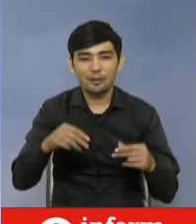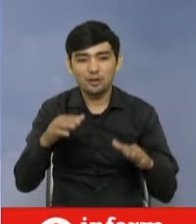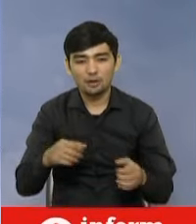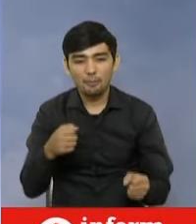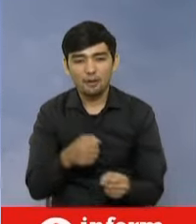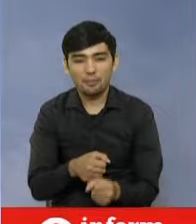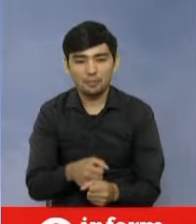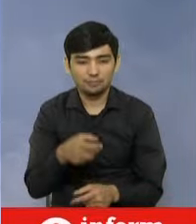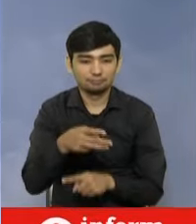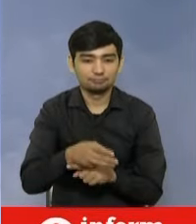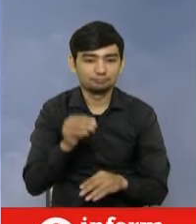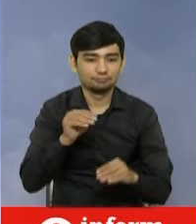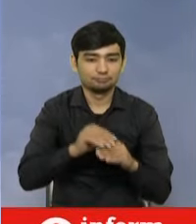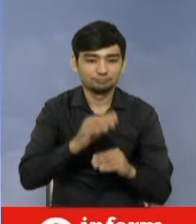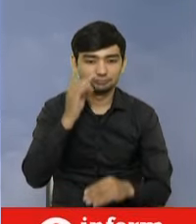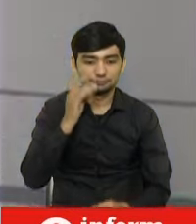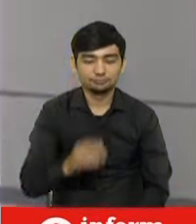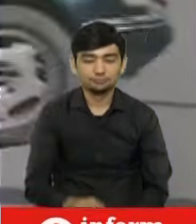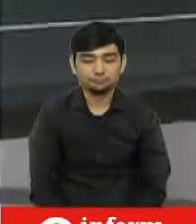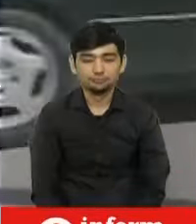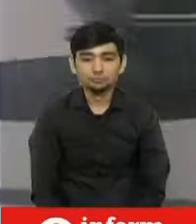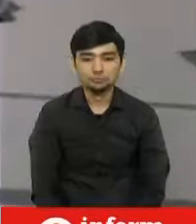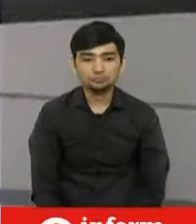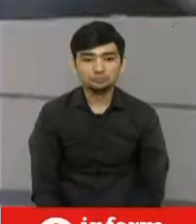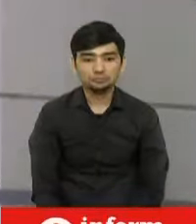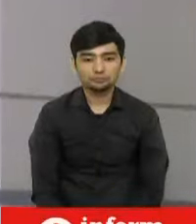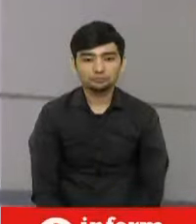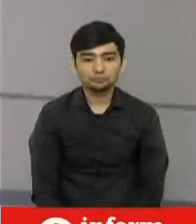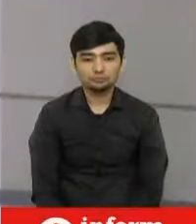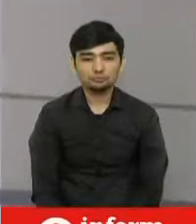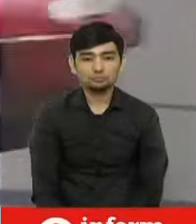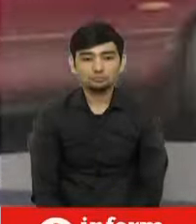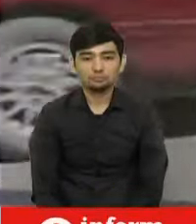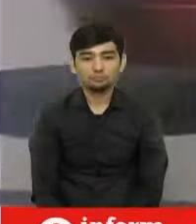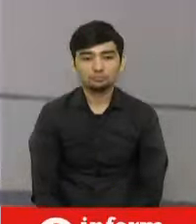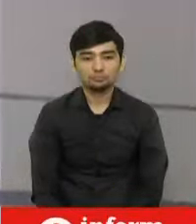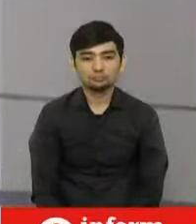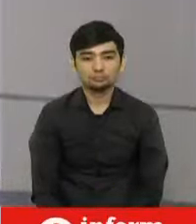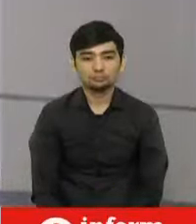орнатуды көздеп отыр. Абай Нұржанұлы, Бақыт Ахметов, Информбюро.